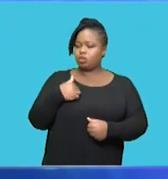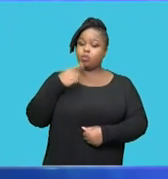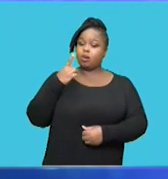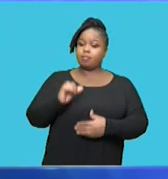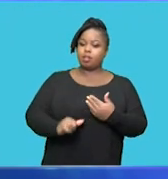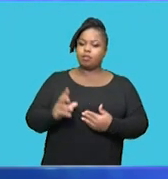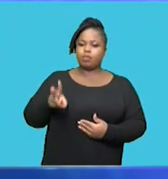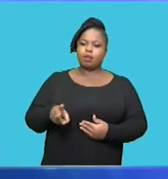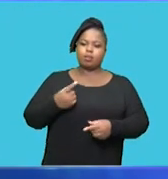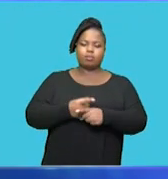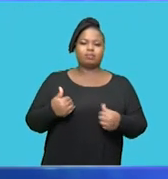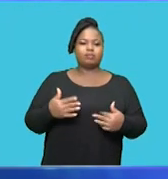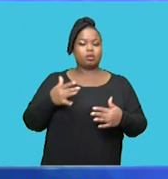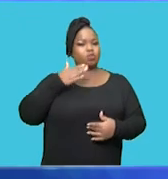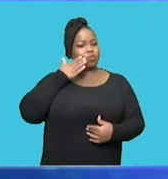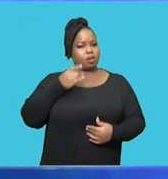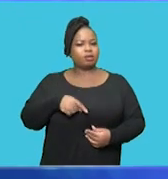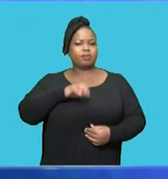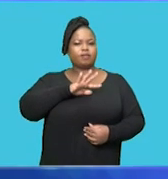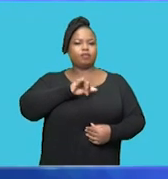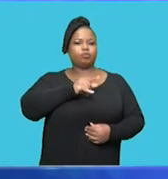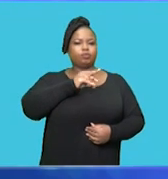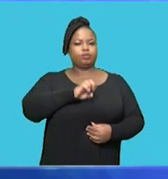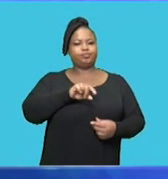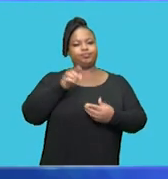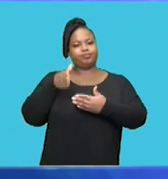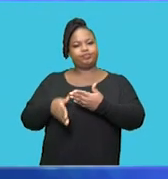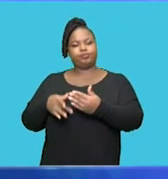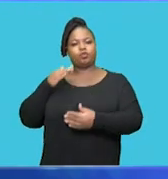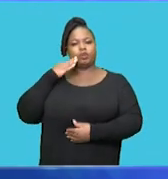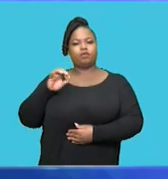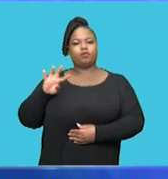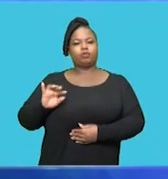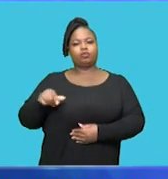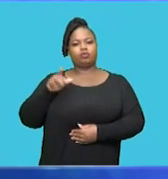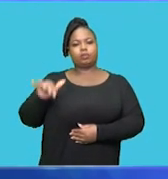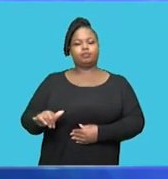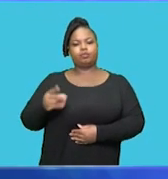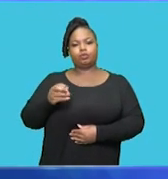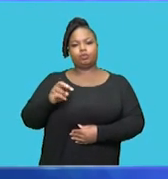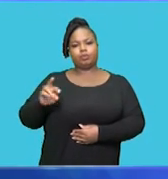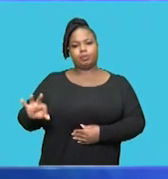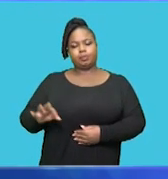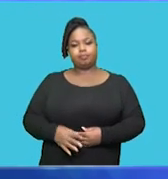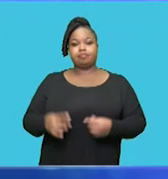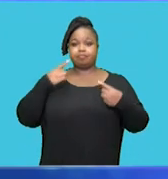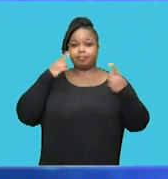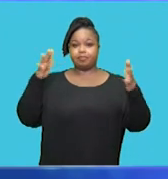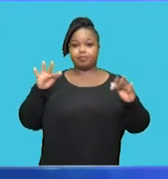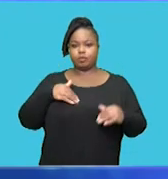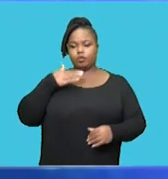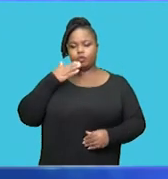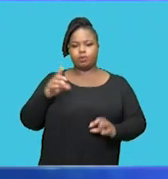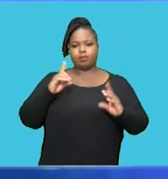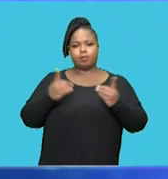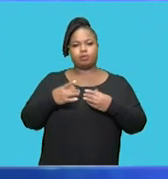Ukususela ngomkla wesu milines lan kuchunugia kuchongo Mkla wesu milines sine kuchulai 2023 Okupengezo ngompatisa weze fundi